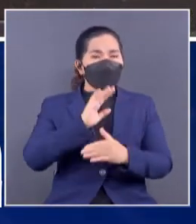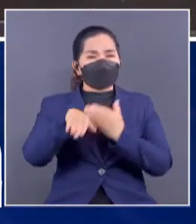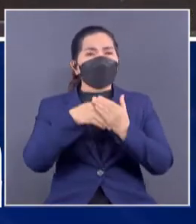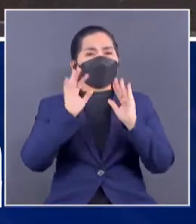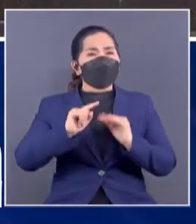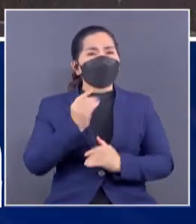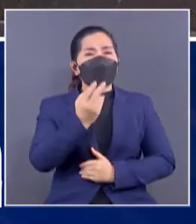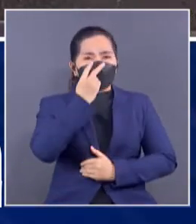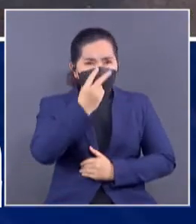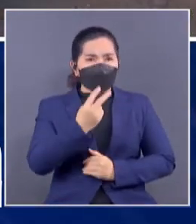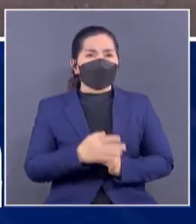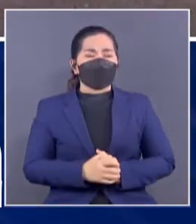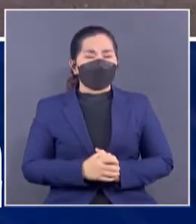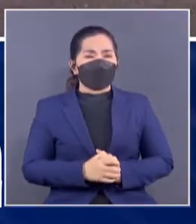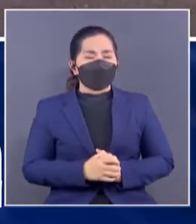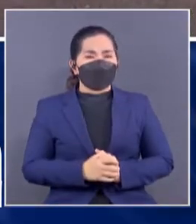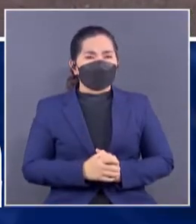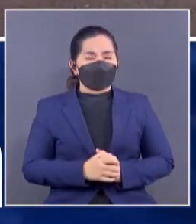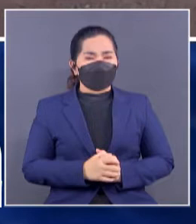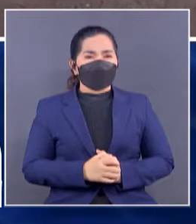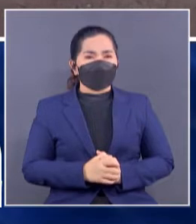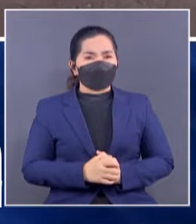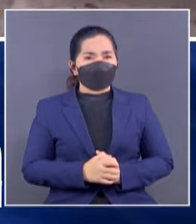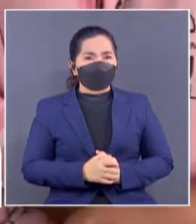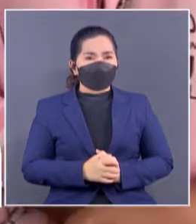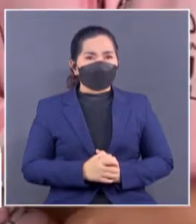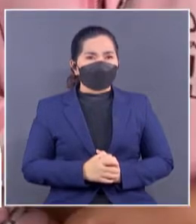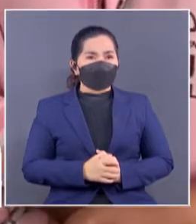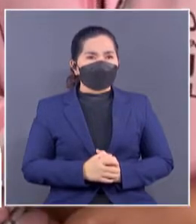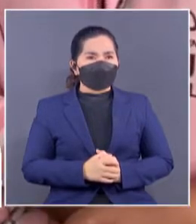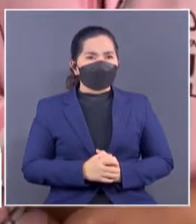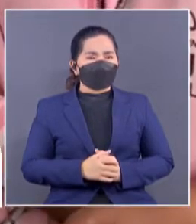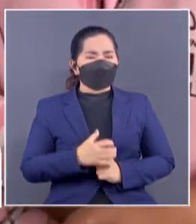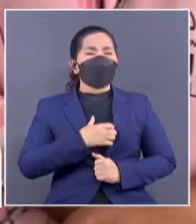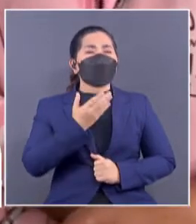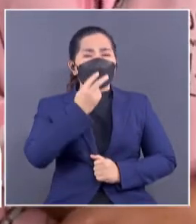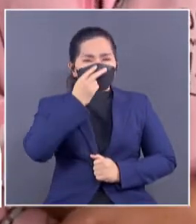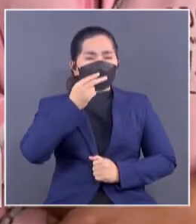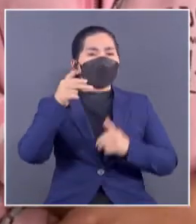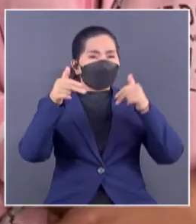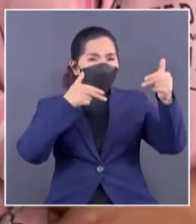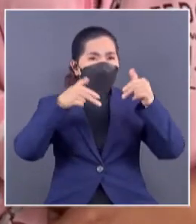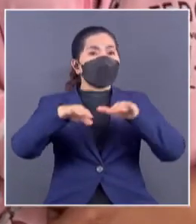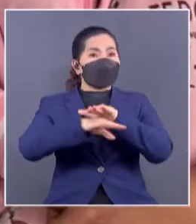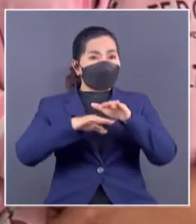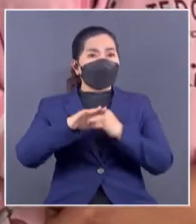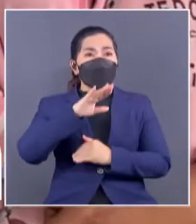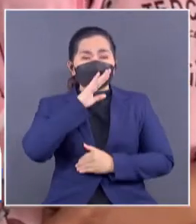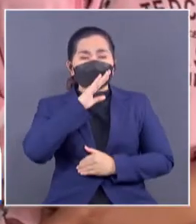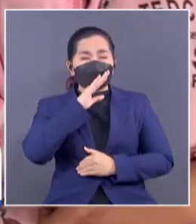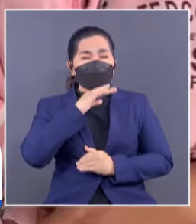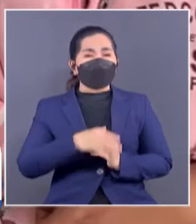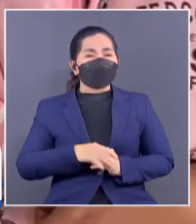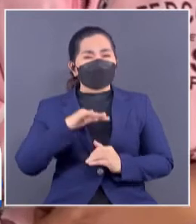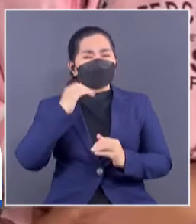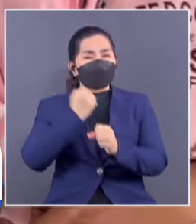ดเนี่ยตำรวจทำเกินกว่าเหตุหรือไม่ครับ หนูอยากให้ได้ดูกล้องวงจรปิดถ้ามันไม่เกิดเหตุ